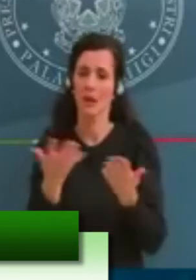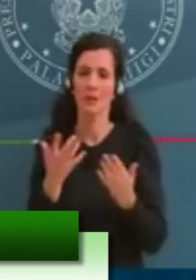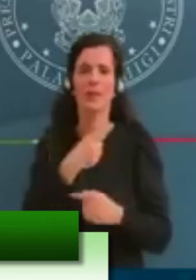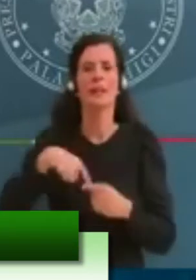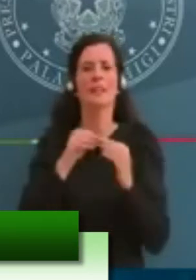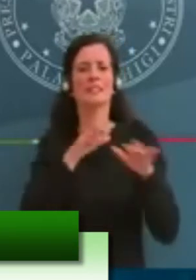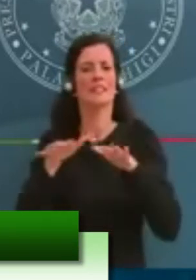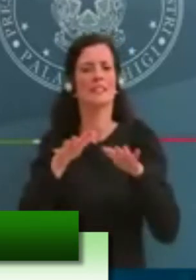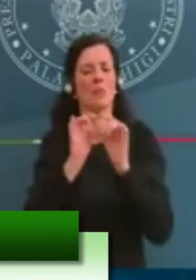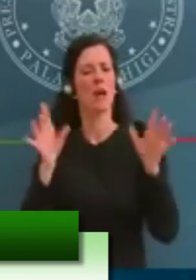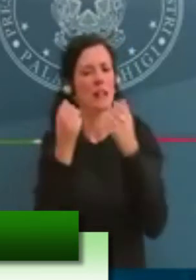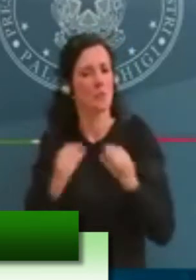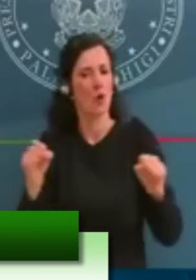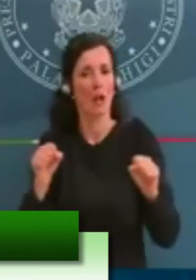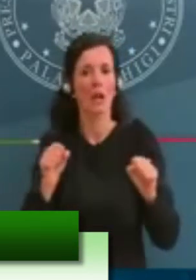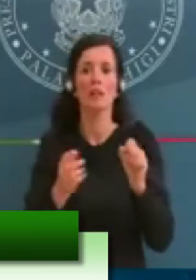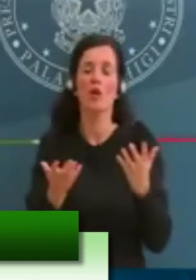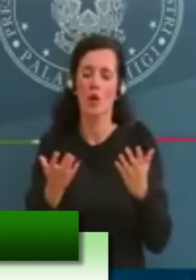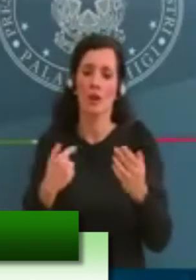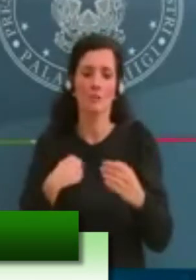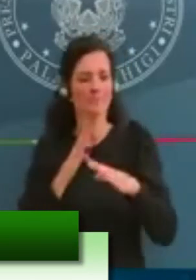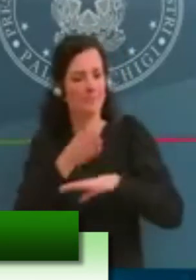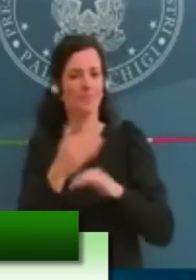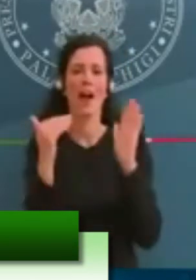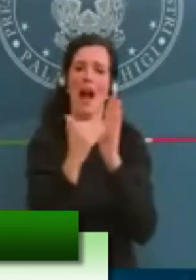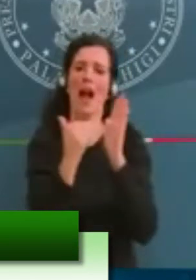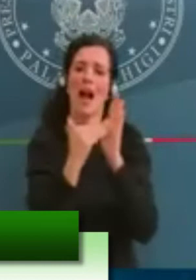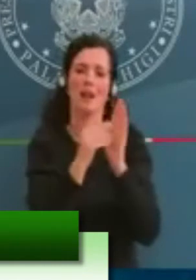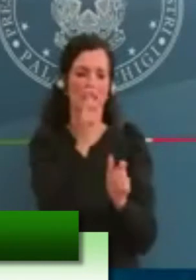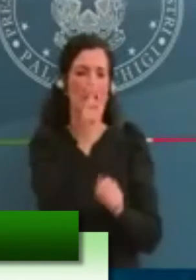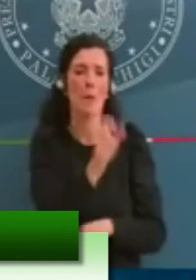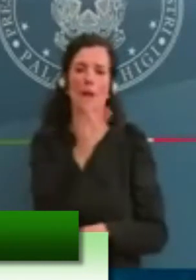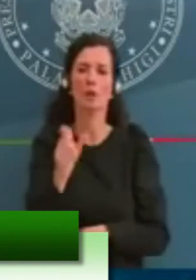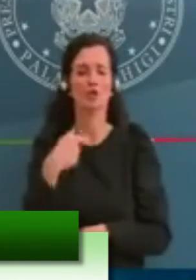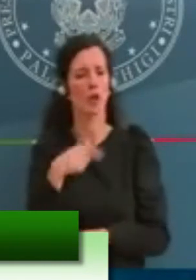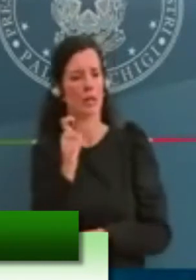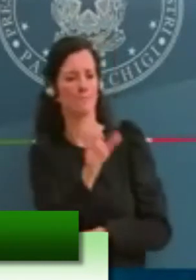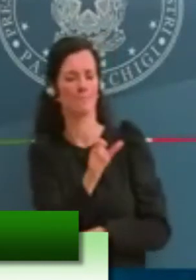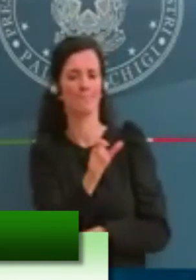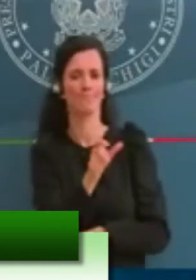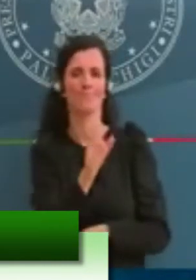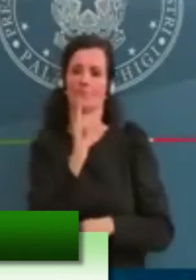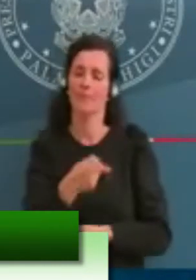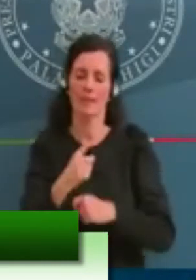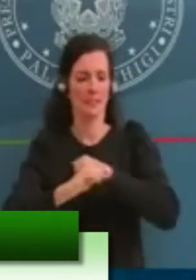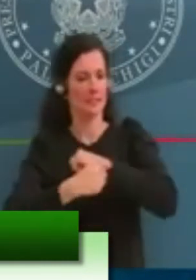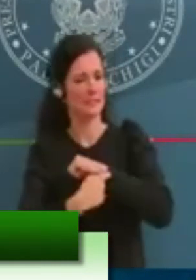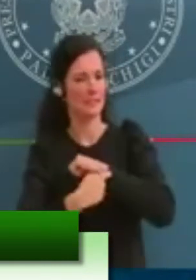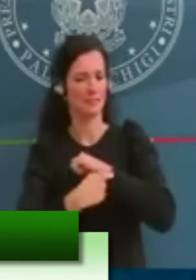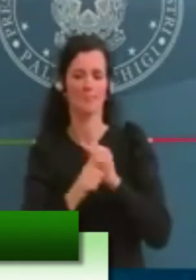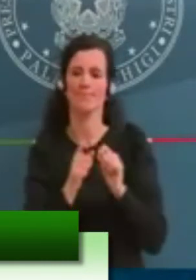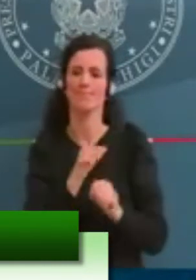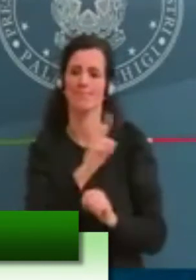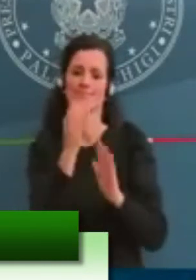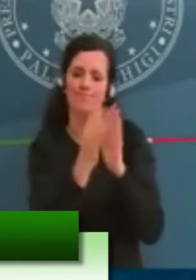limitazioni e per questo che possiamo limitarci a introdurre una forte raccomandazione ma chiediamo veramente a tutti cerchiamo